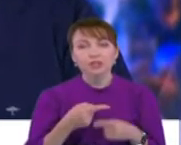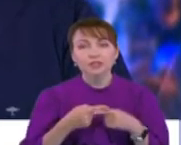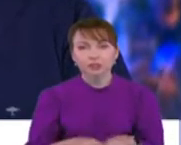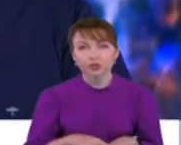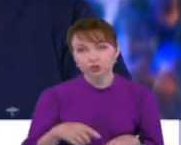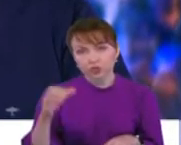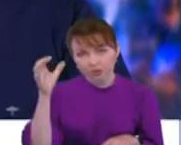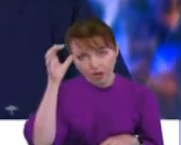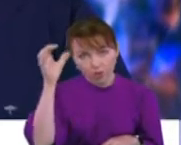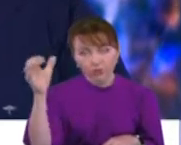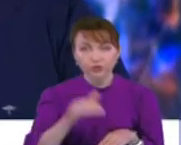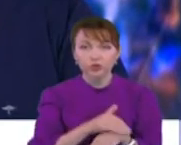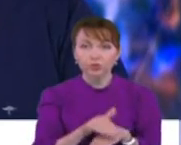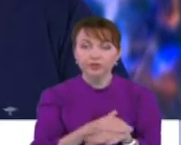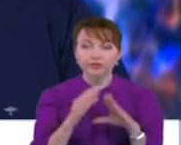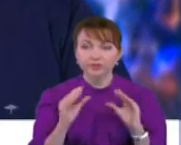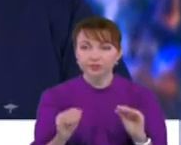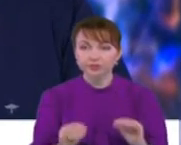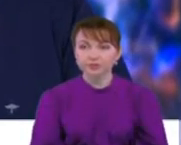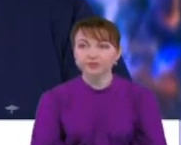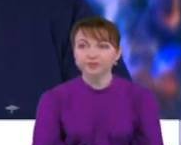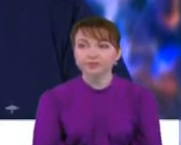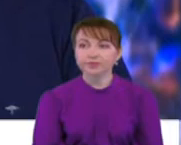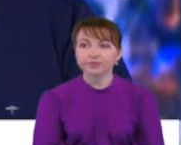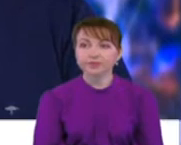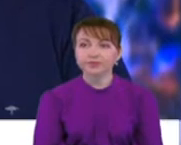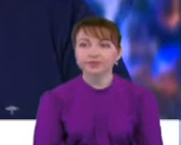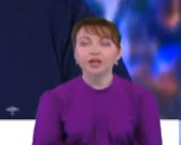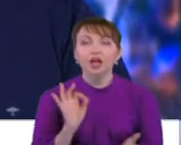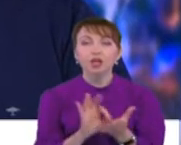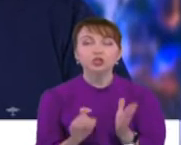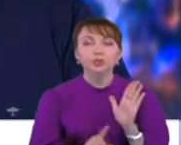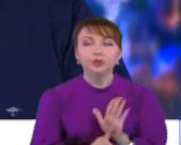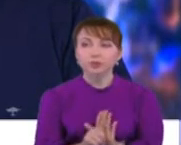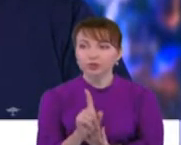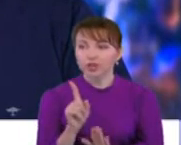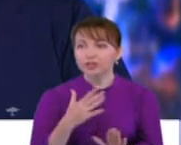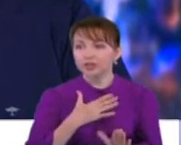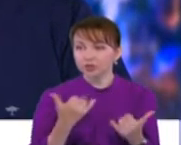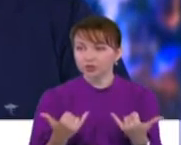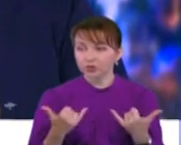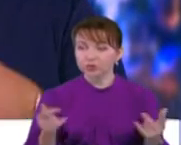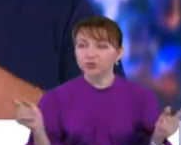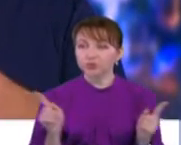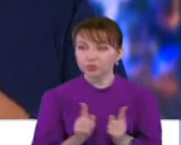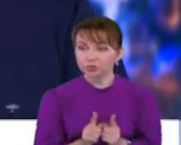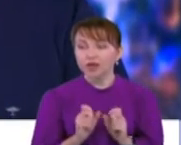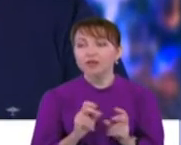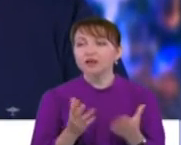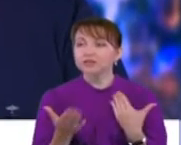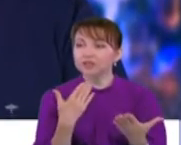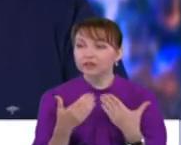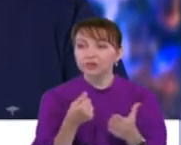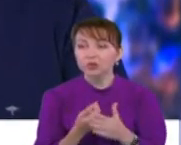професор. Пане, добрий вечір. Доброго вечора. Просто для того, щоб розпочати нашу сьогоднішню зустріч, як ви ставитеся до